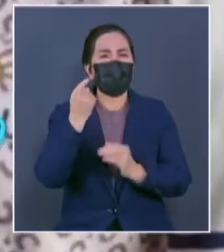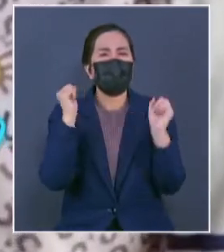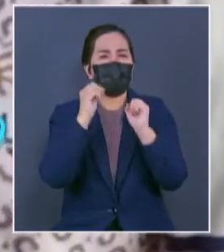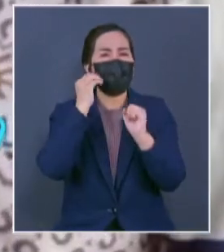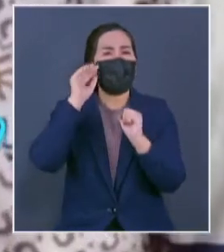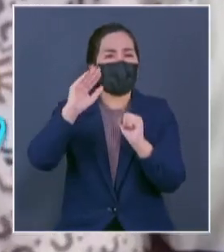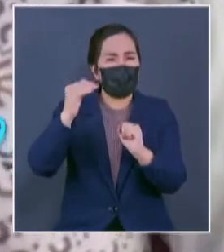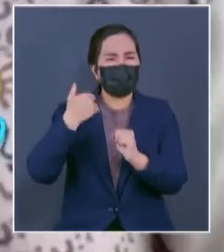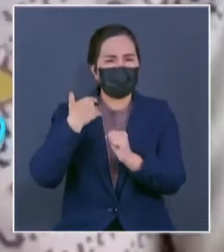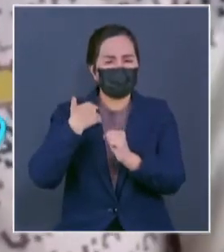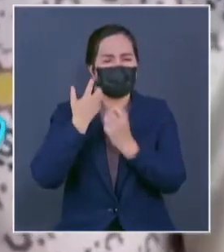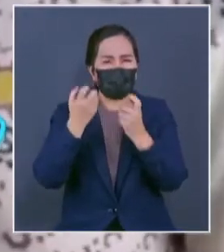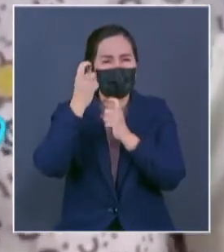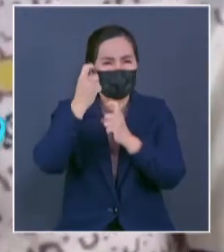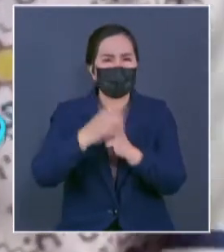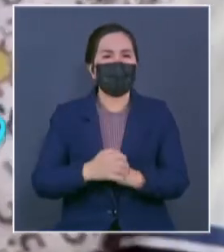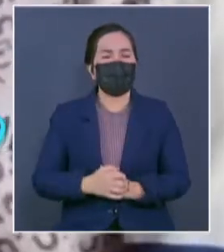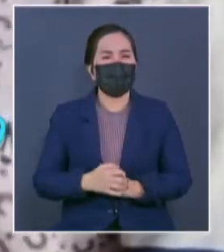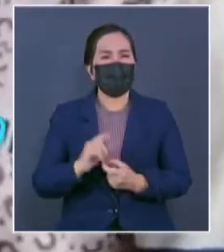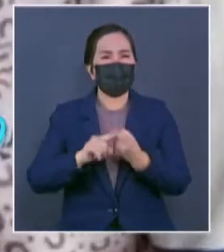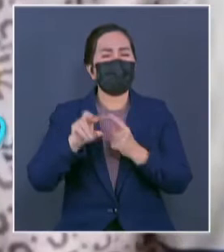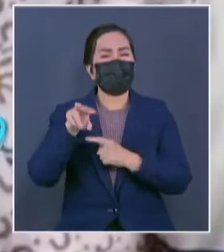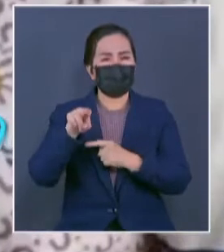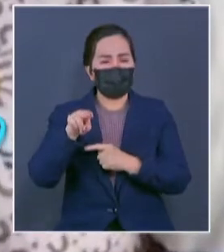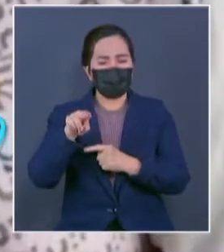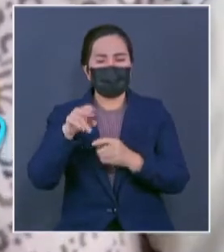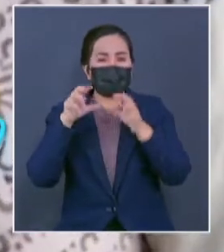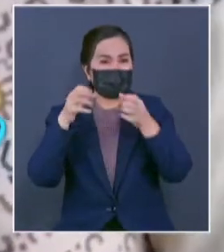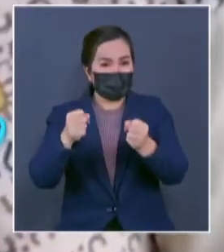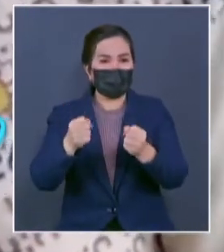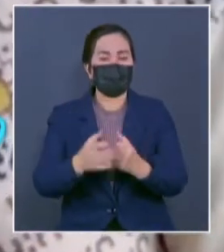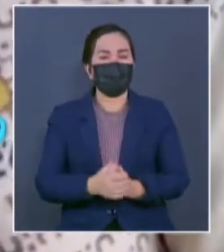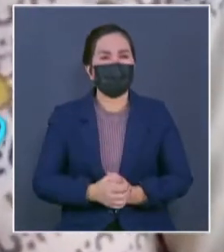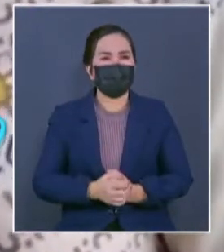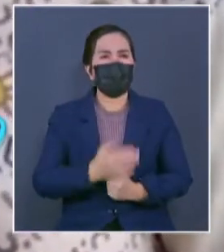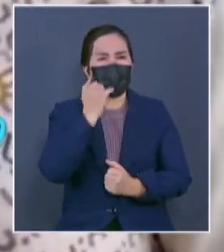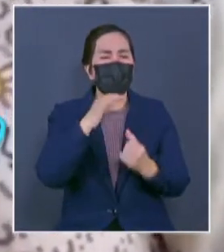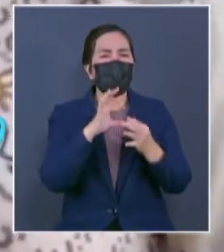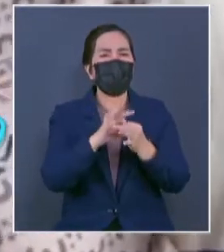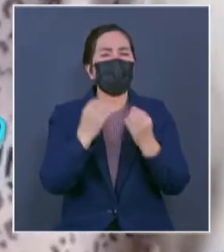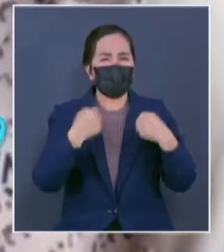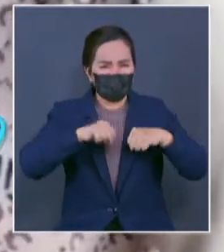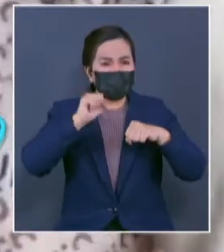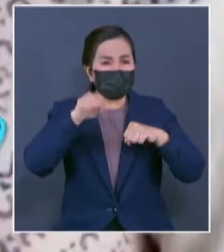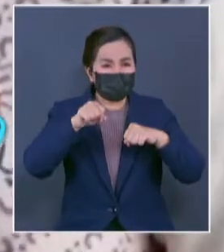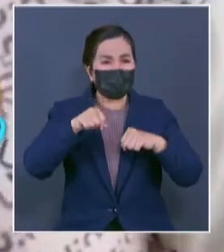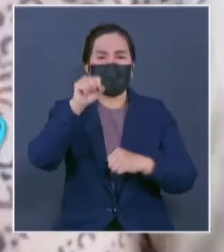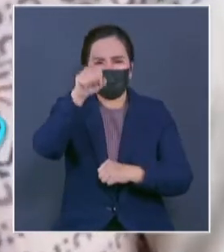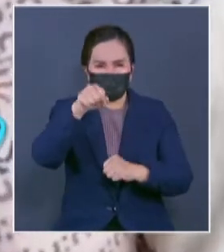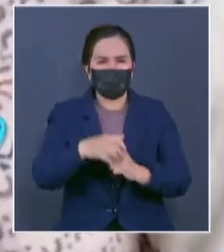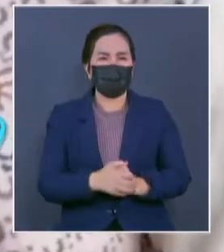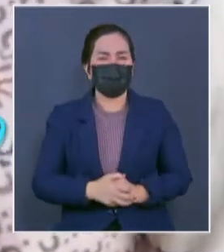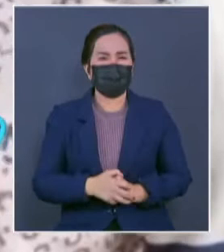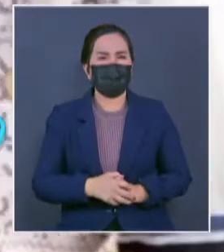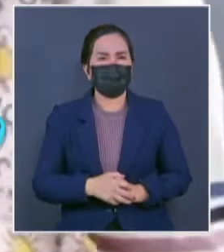จะมีอะไรแต่แฟนกับเพื่อนหนูก็ล็อกอยู่ข้างนอกแล้ว อันนี้เป็นเพราะความห่วงรถใช่ไหมเนี่ย ใช่ก็เลยวิ่งเ